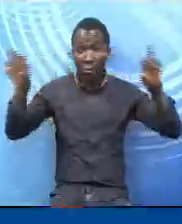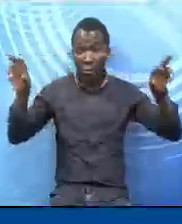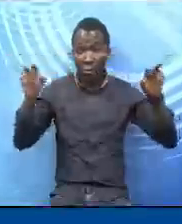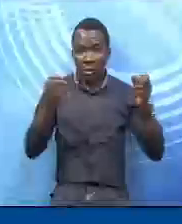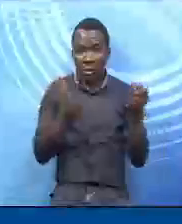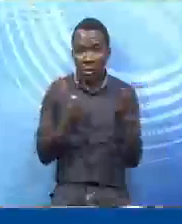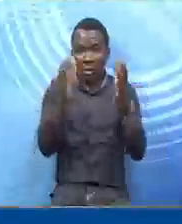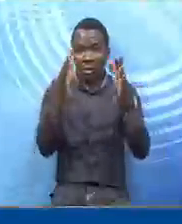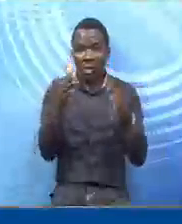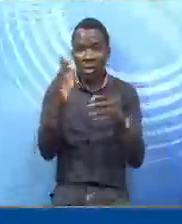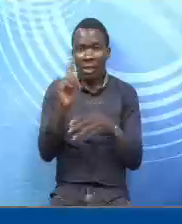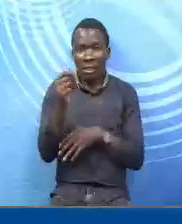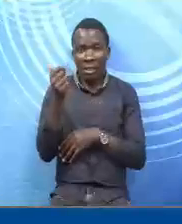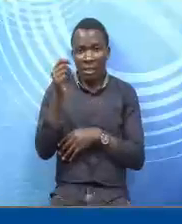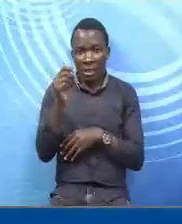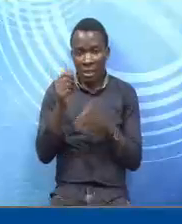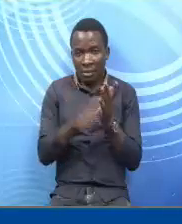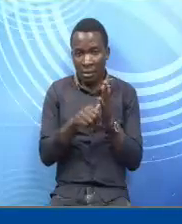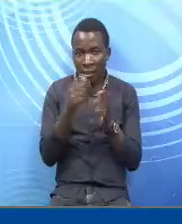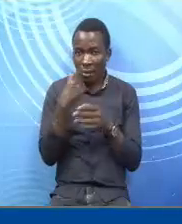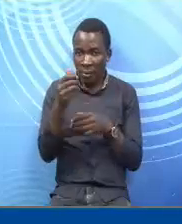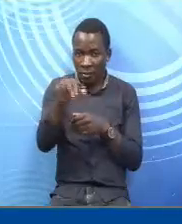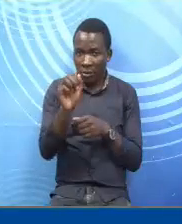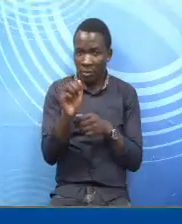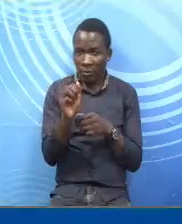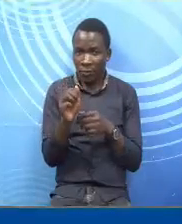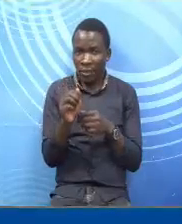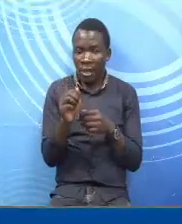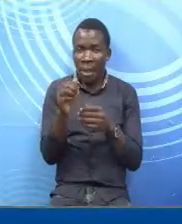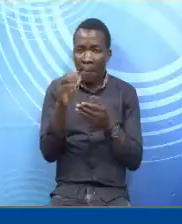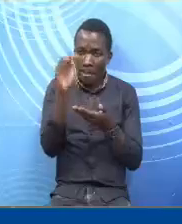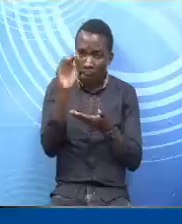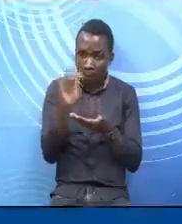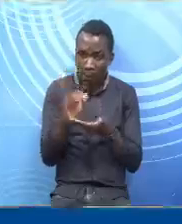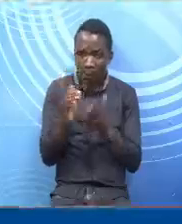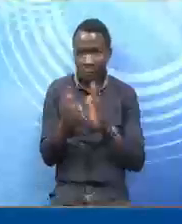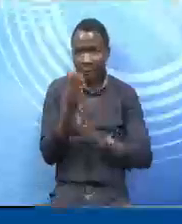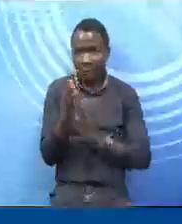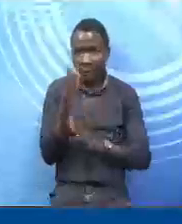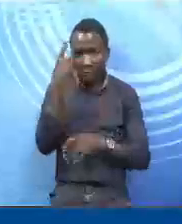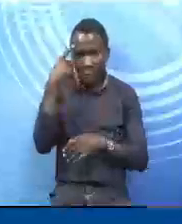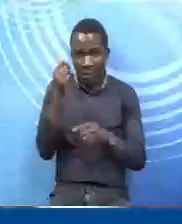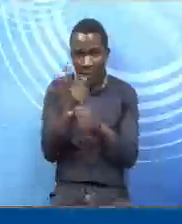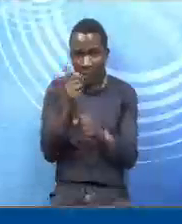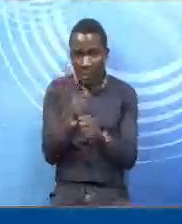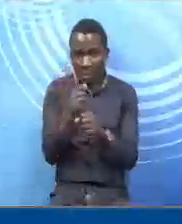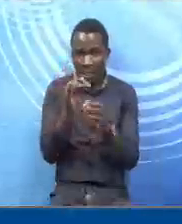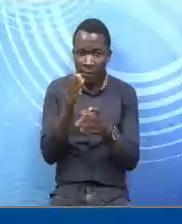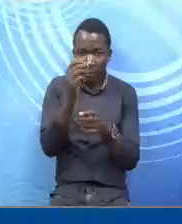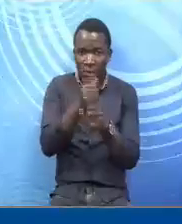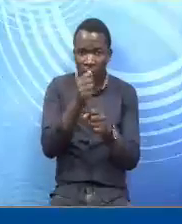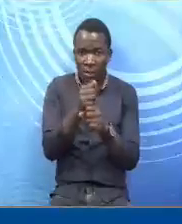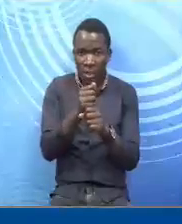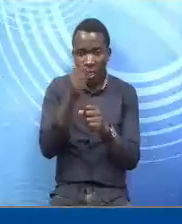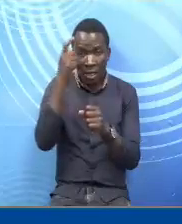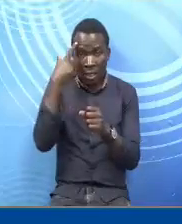Urumva njyewe nta kindi kibazo nababwira ni ibyo ngibyo bajye bagabanye umuvuduko bamenye akazi nimba ari n'umukozi ajye